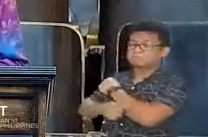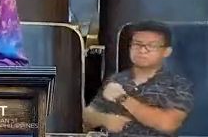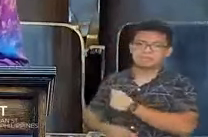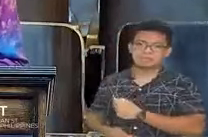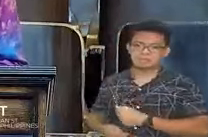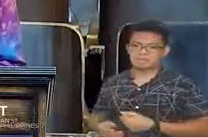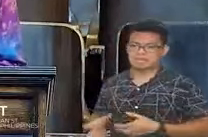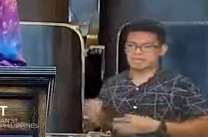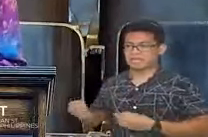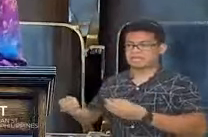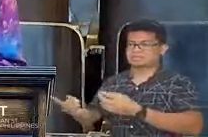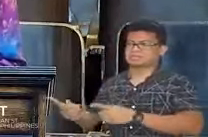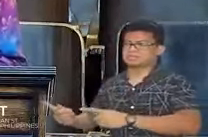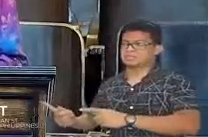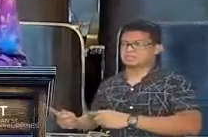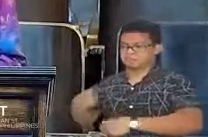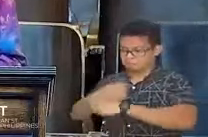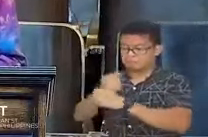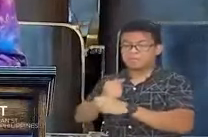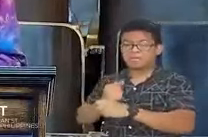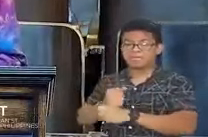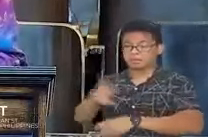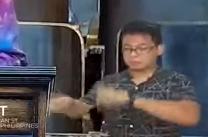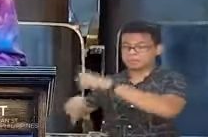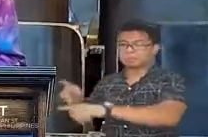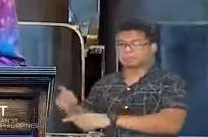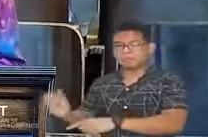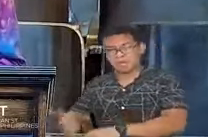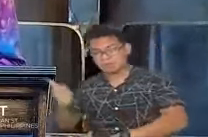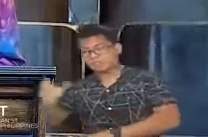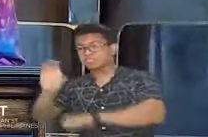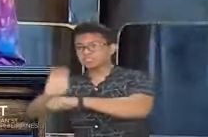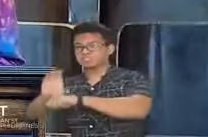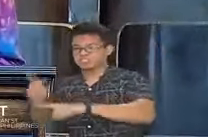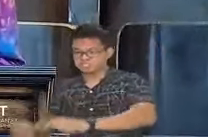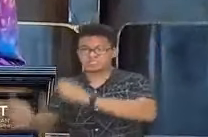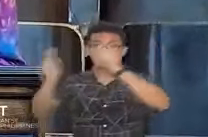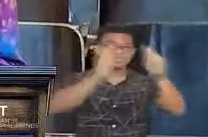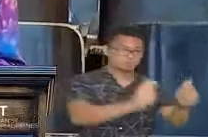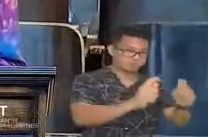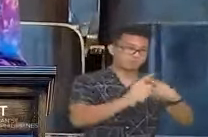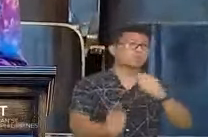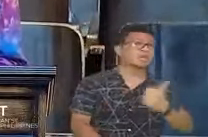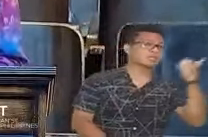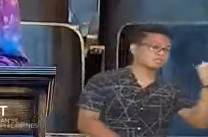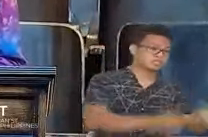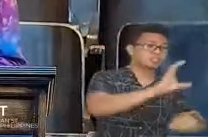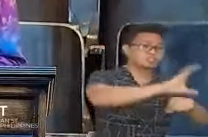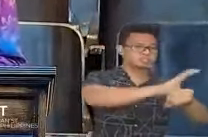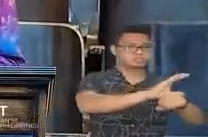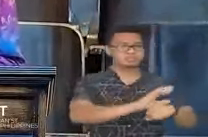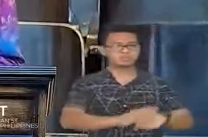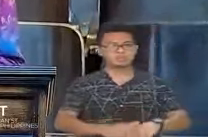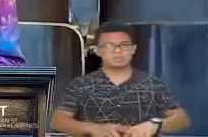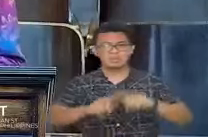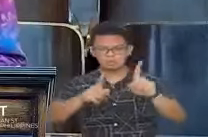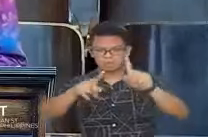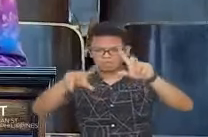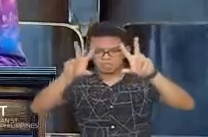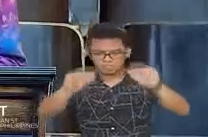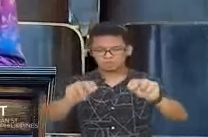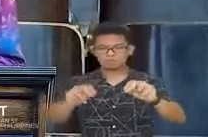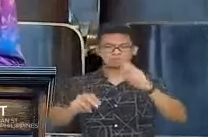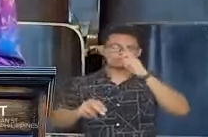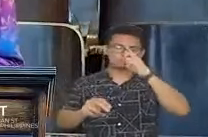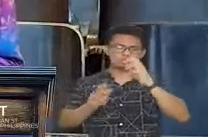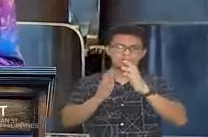Dili ta mga imbitar. Naghanatong tao din mga hindi nga wanda sa imbitar ha. Nausaw na ni mo. Saha